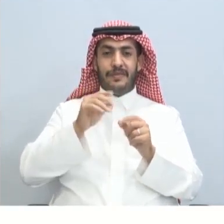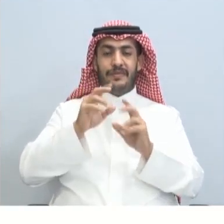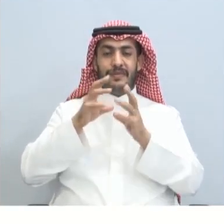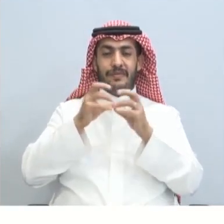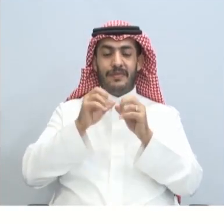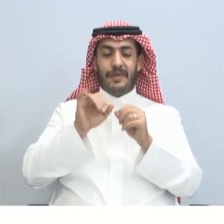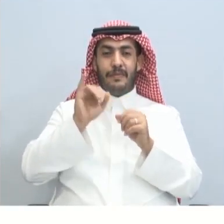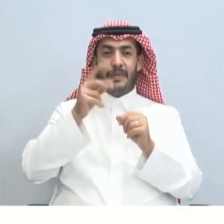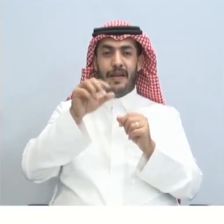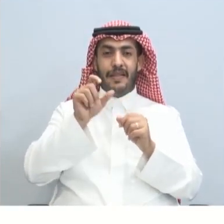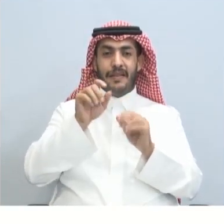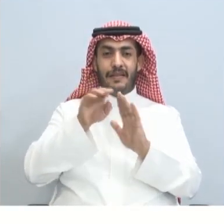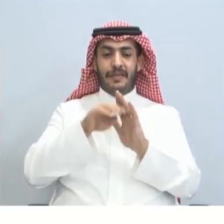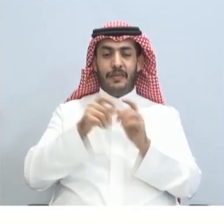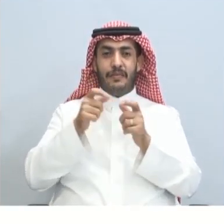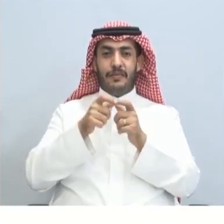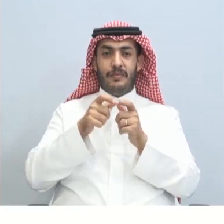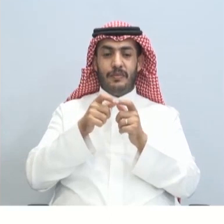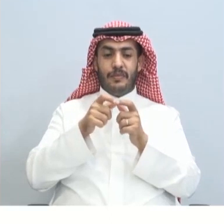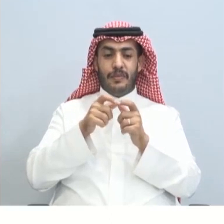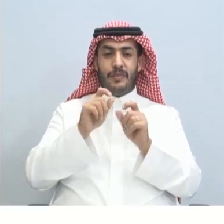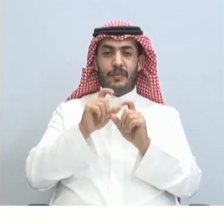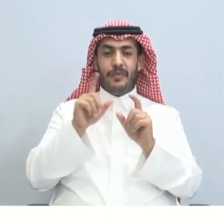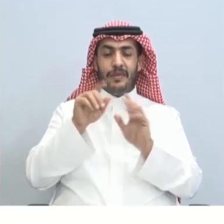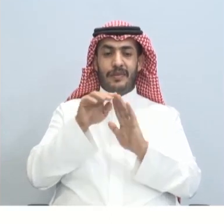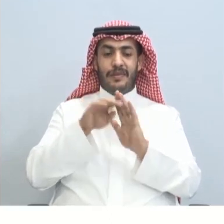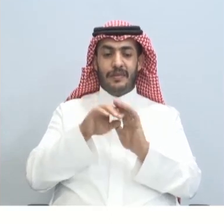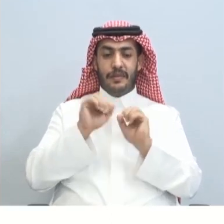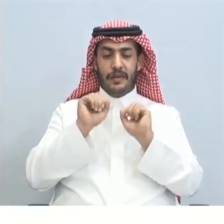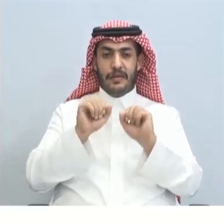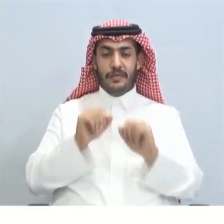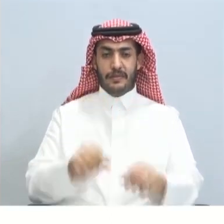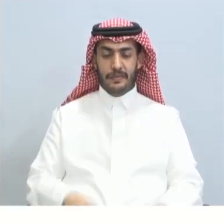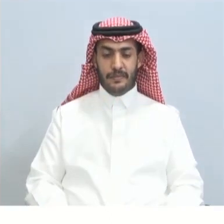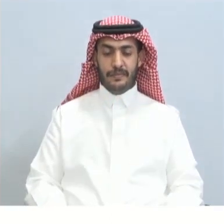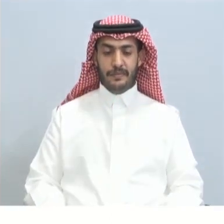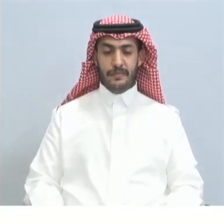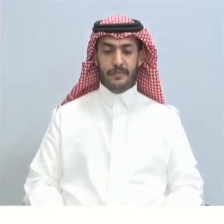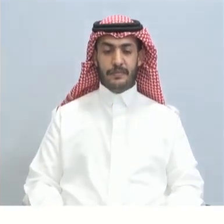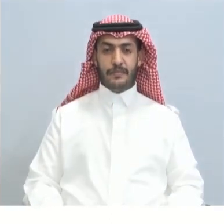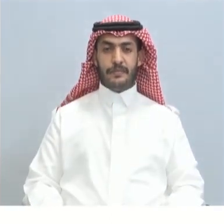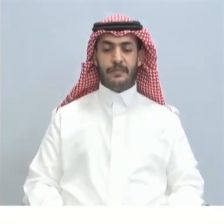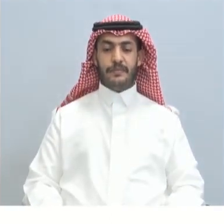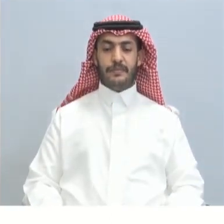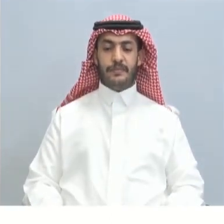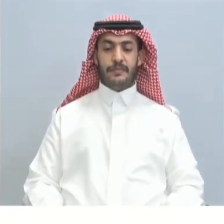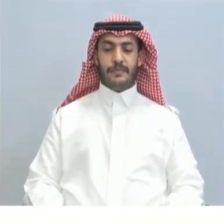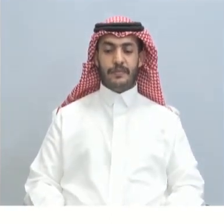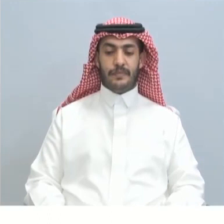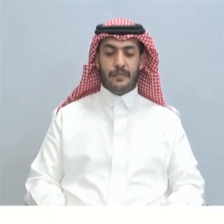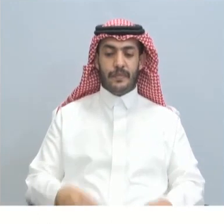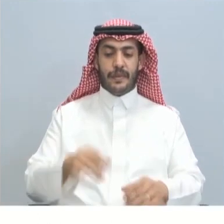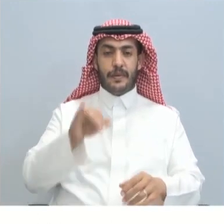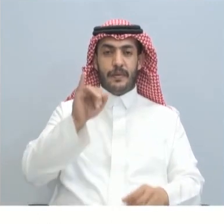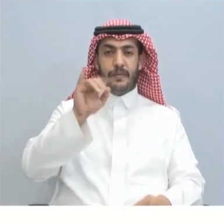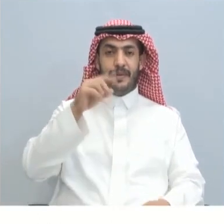تصنف المعادن الى مجموعات وضح ذلك او وضحي ذلك في مجموعات